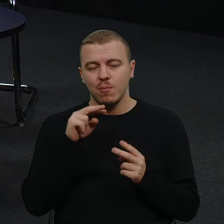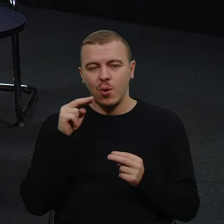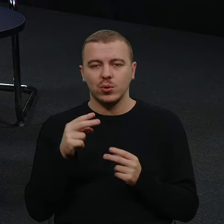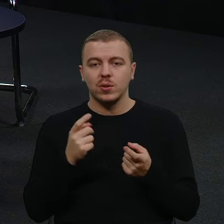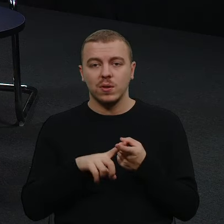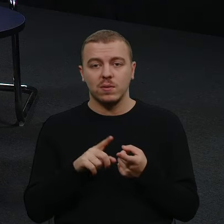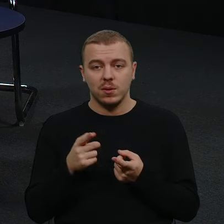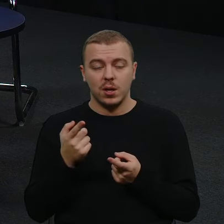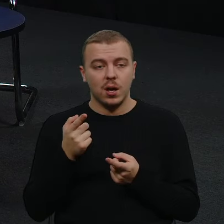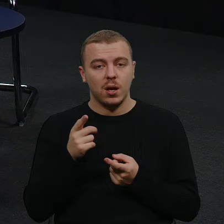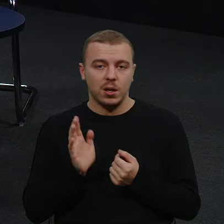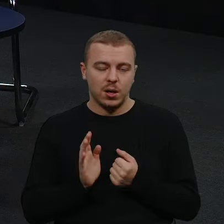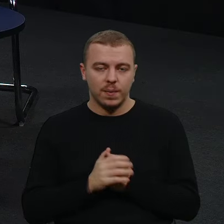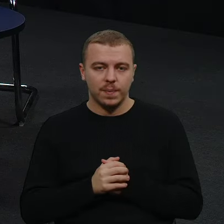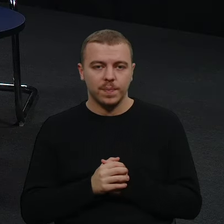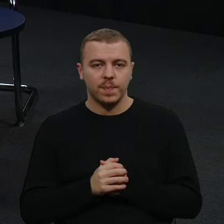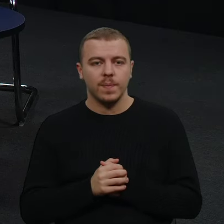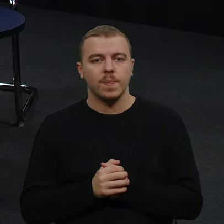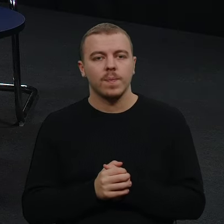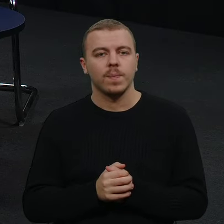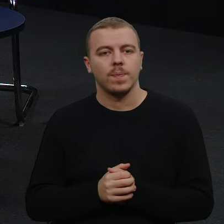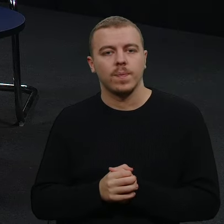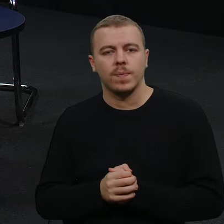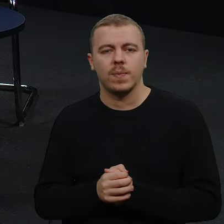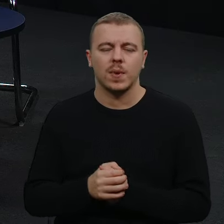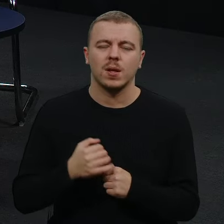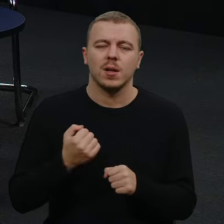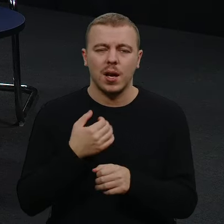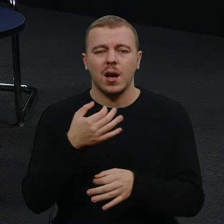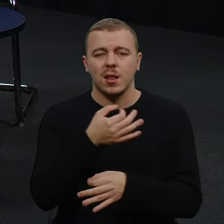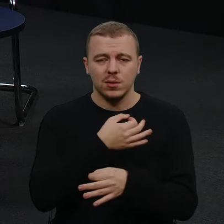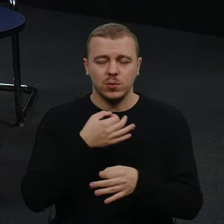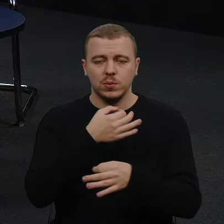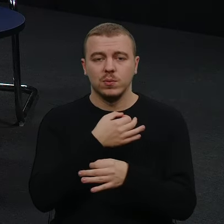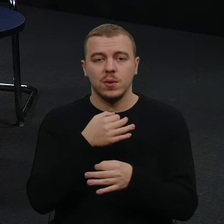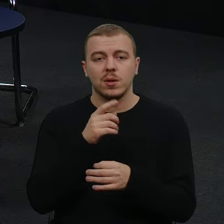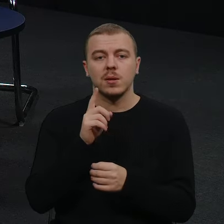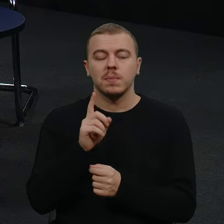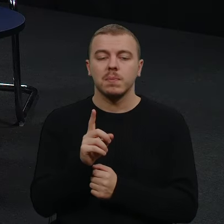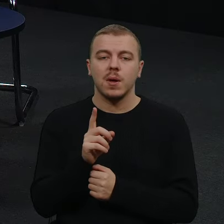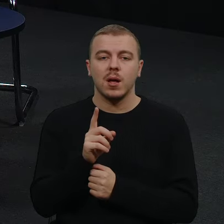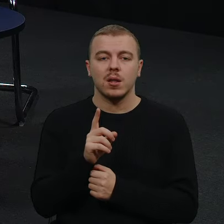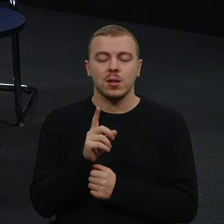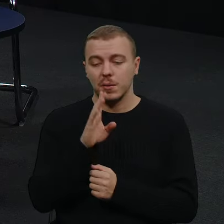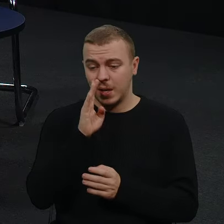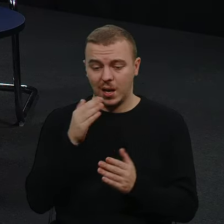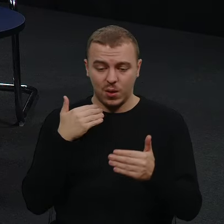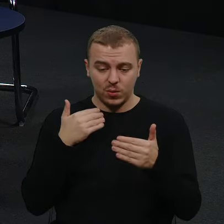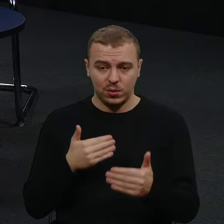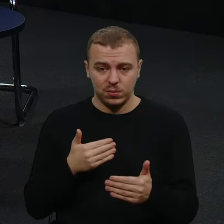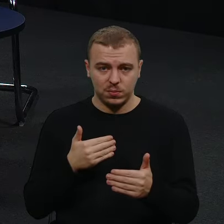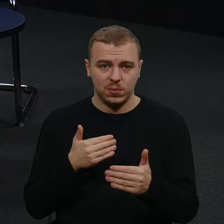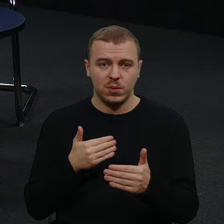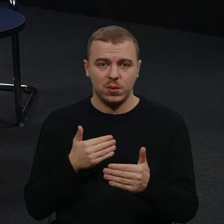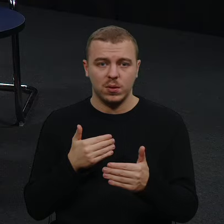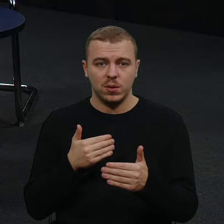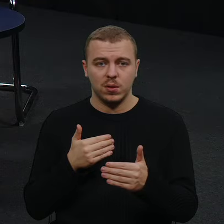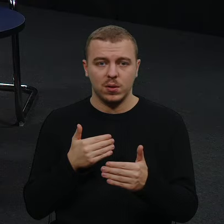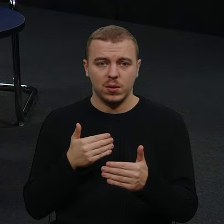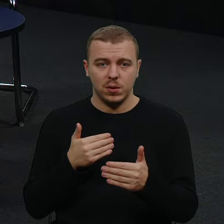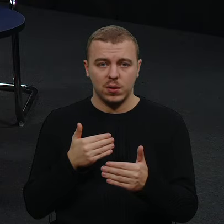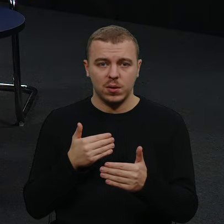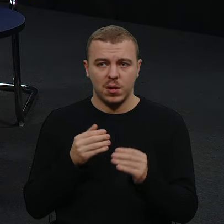požiūrės, ar sutampas to, ar ne. Nu. Jo, tai diskutuoti reikia, bet kad tai reiktų padaryti per 4 metus, vat ateinančią